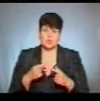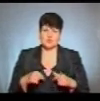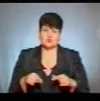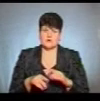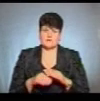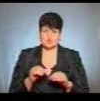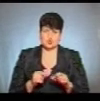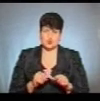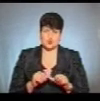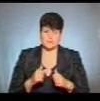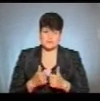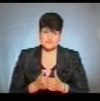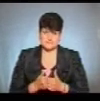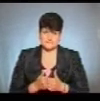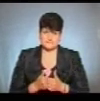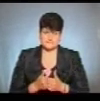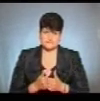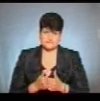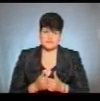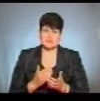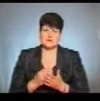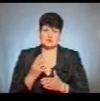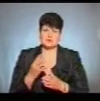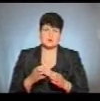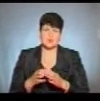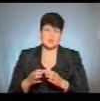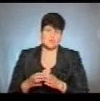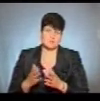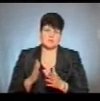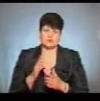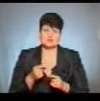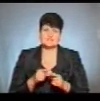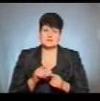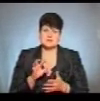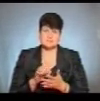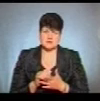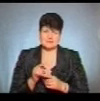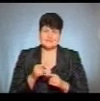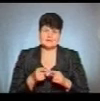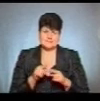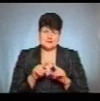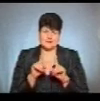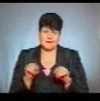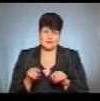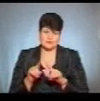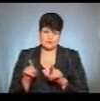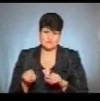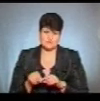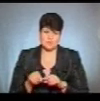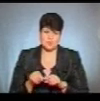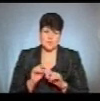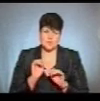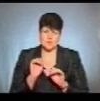комісії. Ті чотири групи, які будуть тим займатися, оці карточки розкласти просто